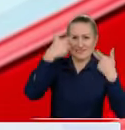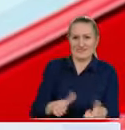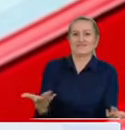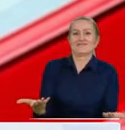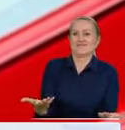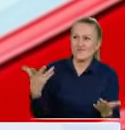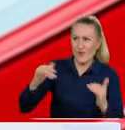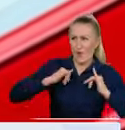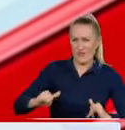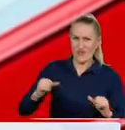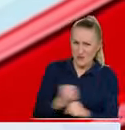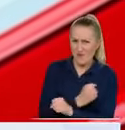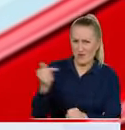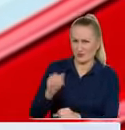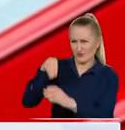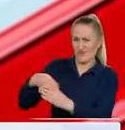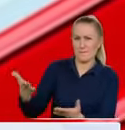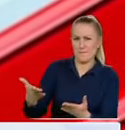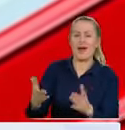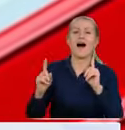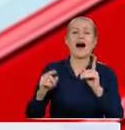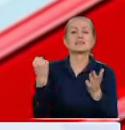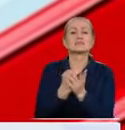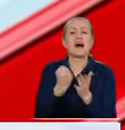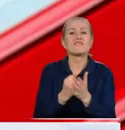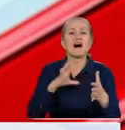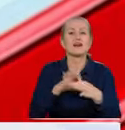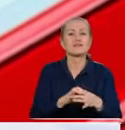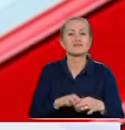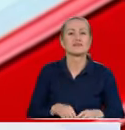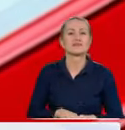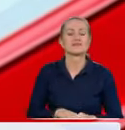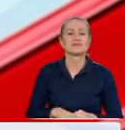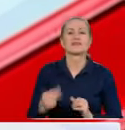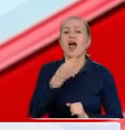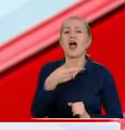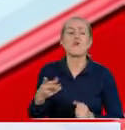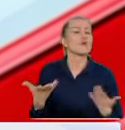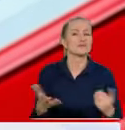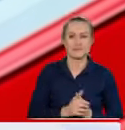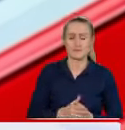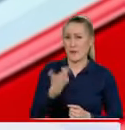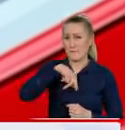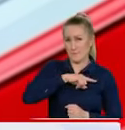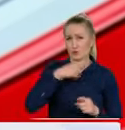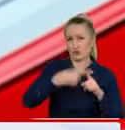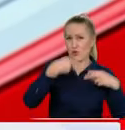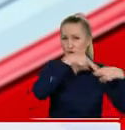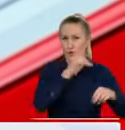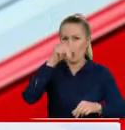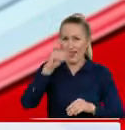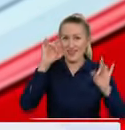troszkę odwagi i powagi. Natomiast co do kwestii waluty europejskiej. Jesteśmy członkiem Unii Europejskiej i